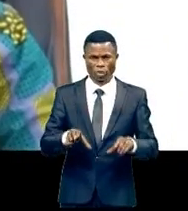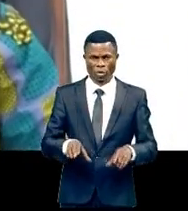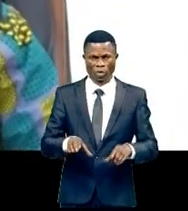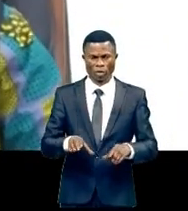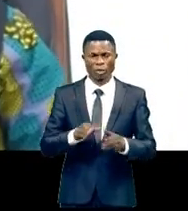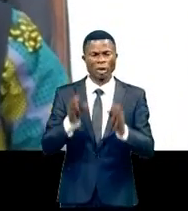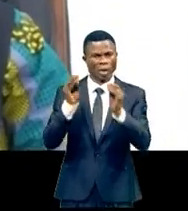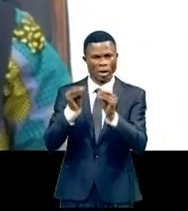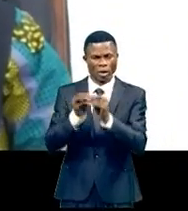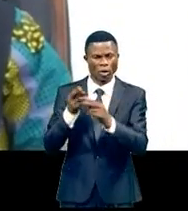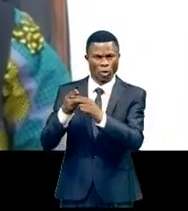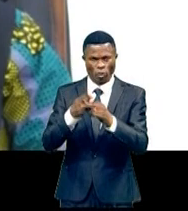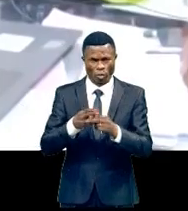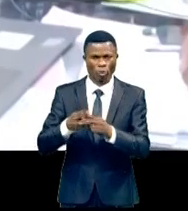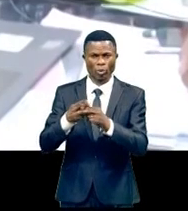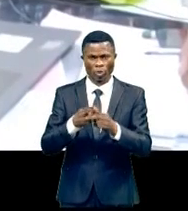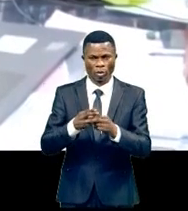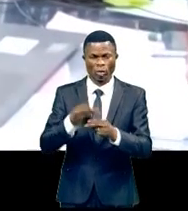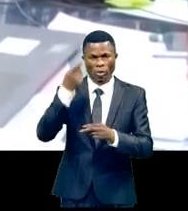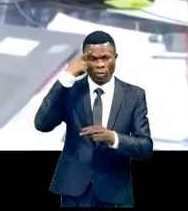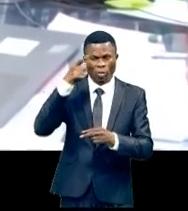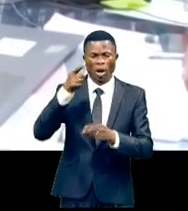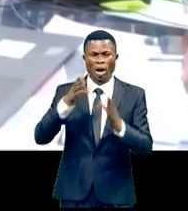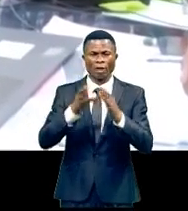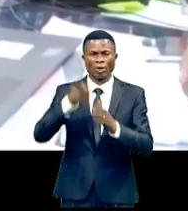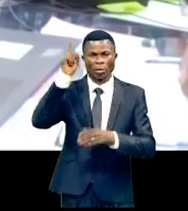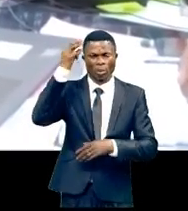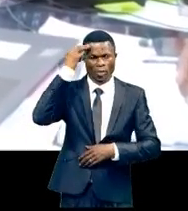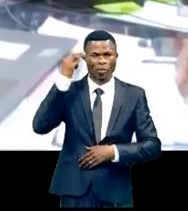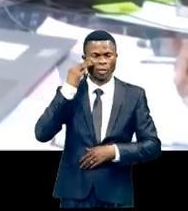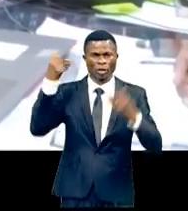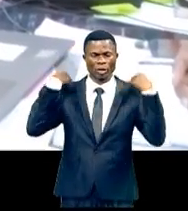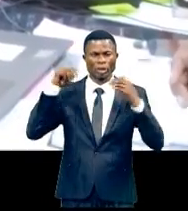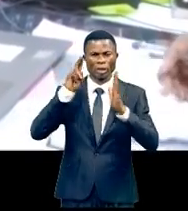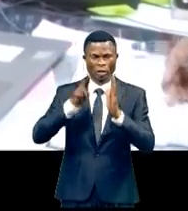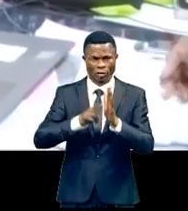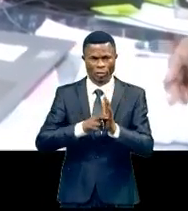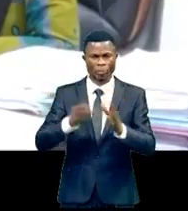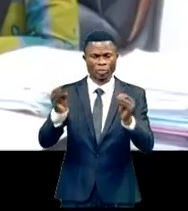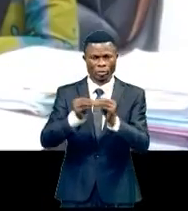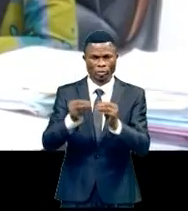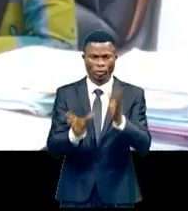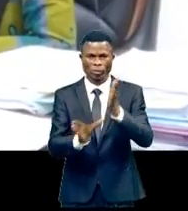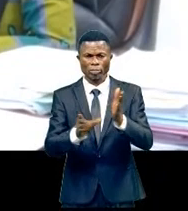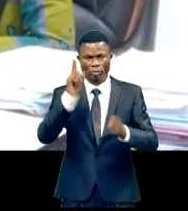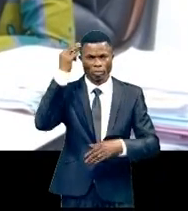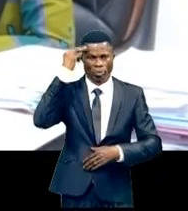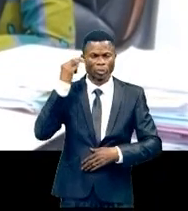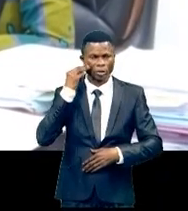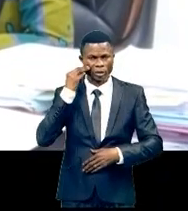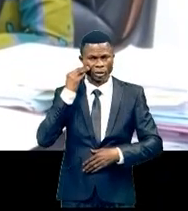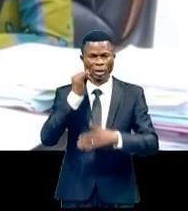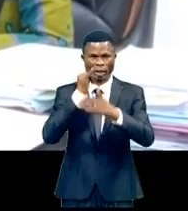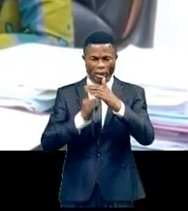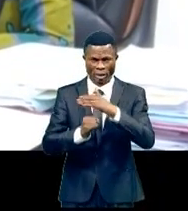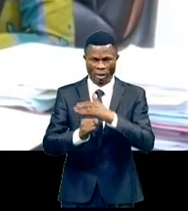d'une réunion des sécurités autour du premier ministre chef du gouvernement, réunissant le vice-premier ministre, ministre de